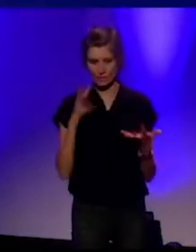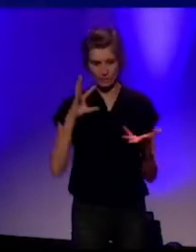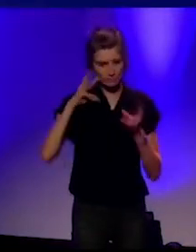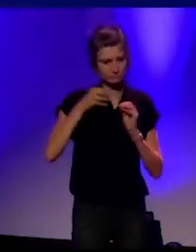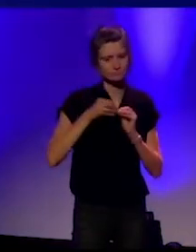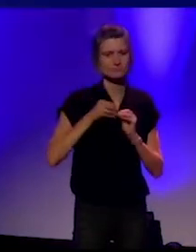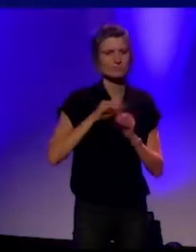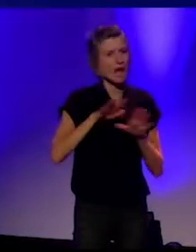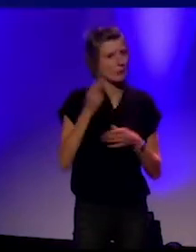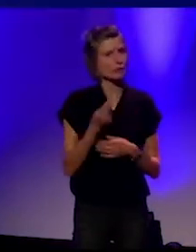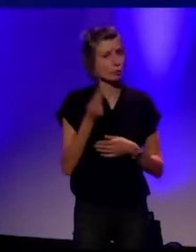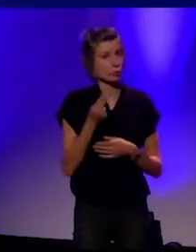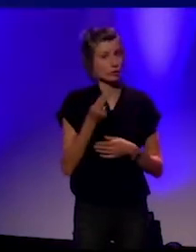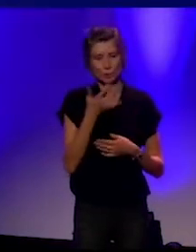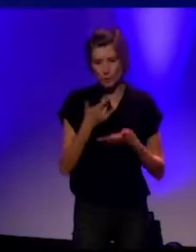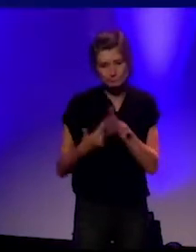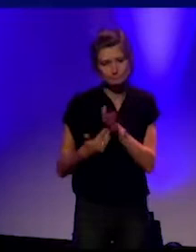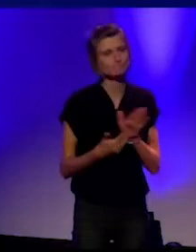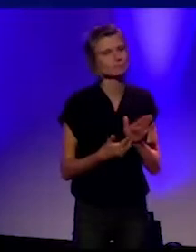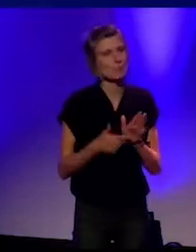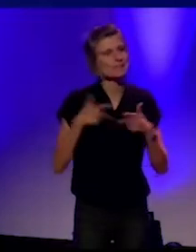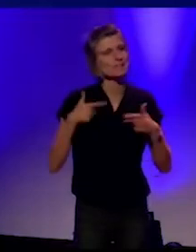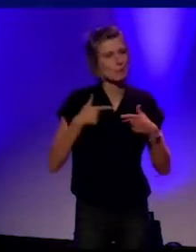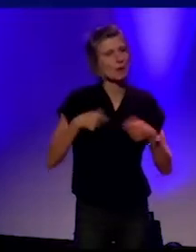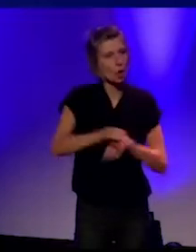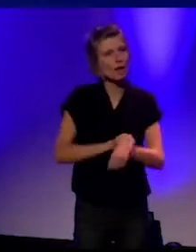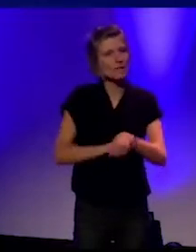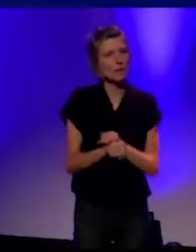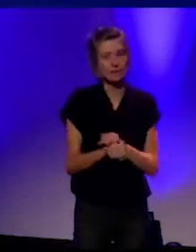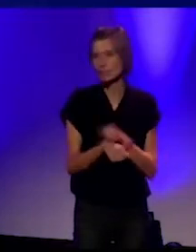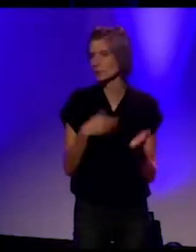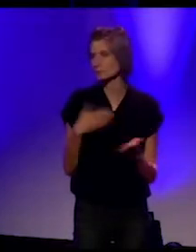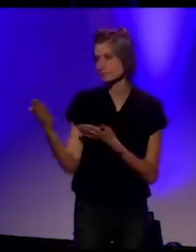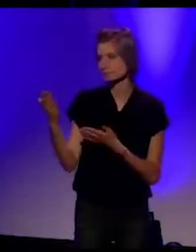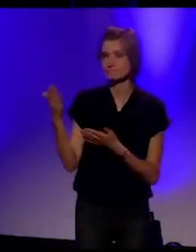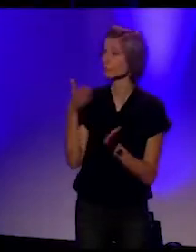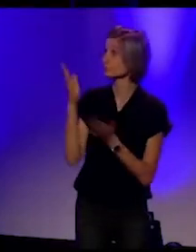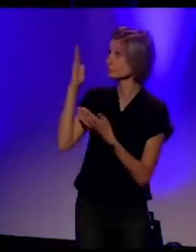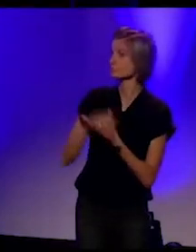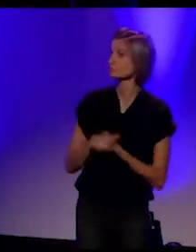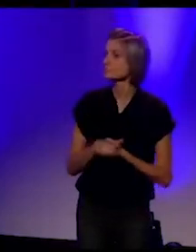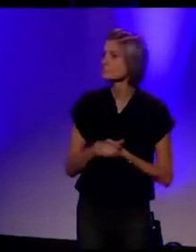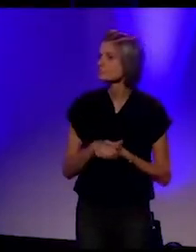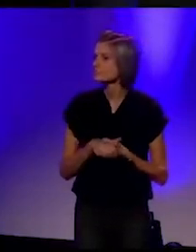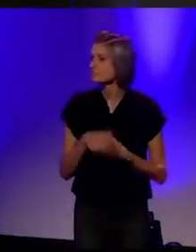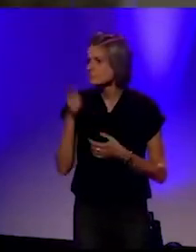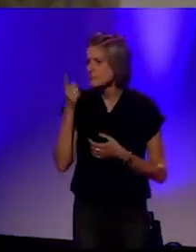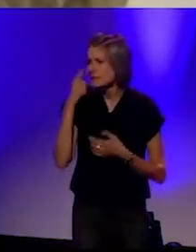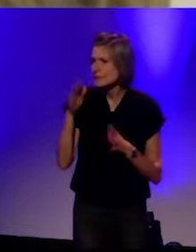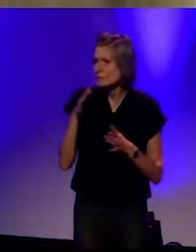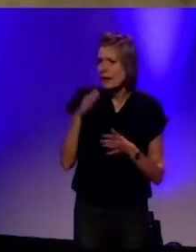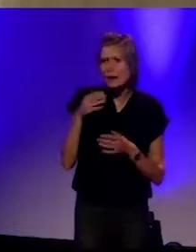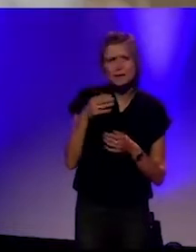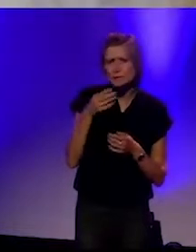diep maatschappelijk engagement. En ik geef u een proefje. Mag ik het dan gewoon geven, hè? Ja, je mocht het zo naar zijn mond brengen. Ik